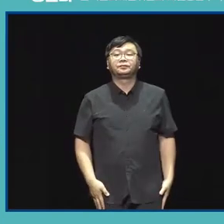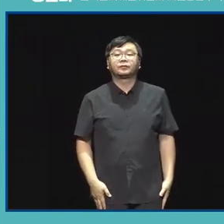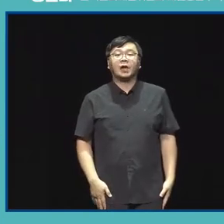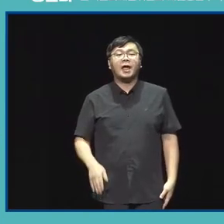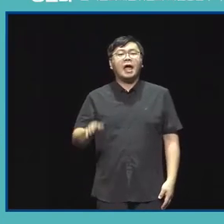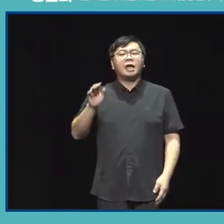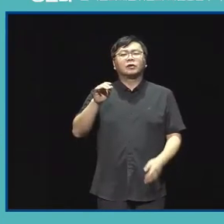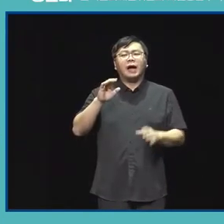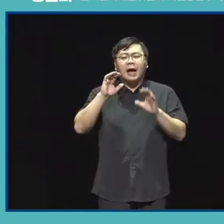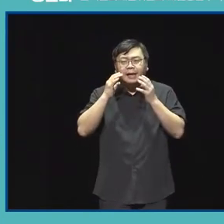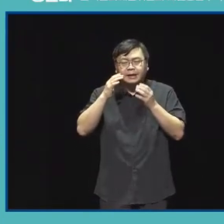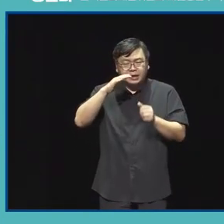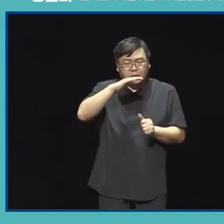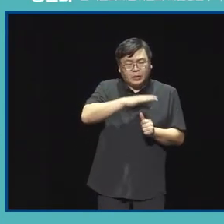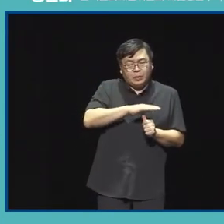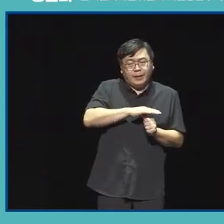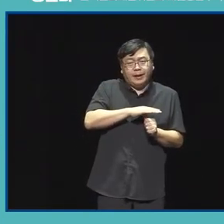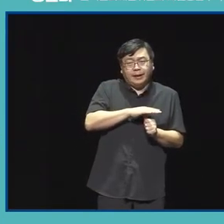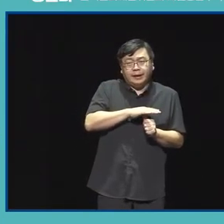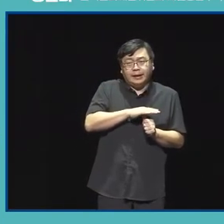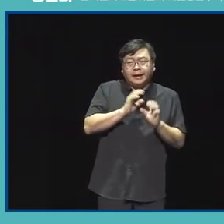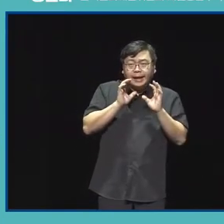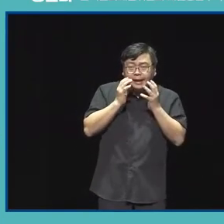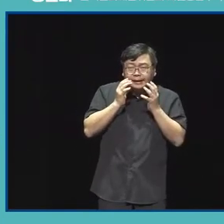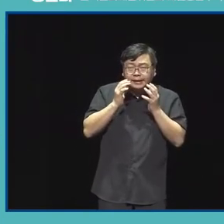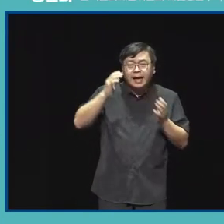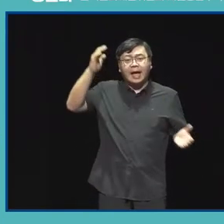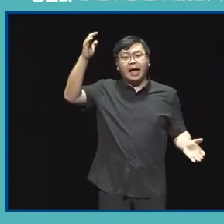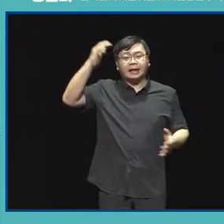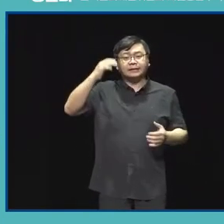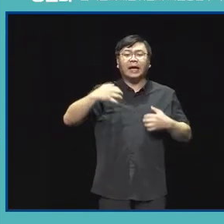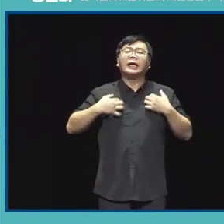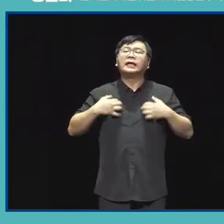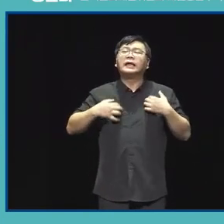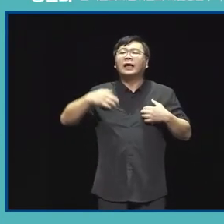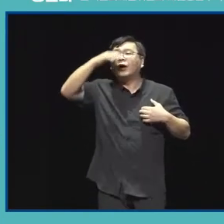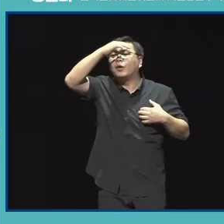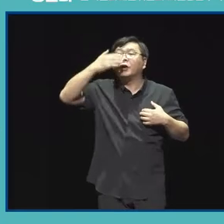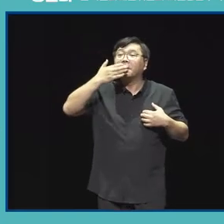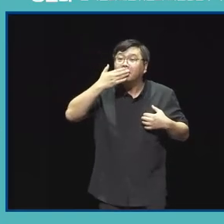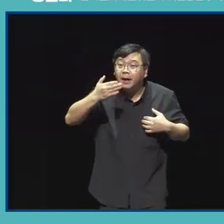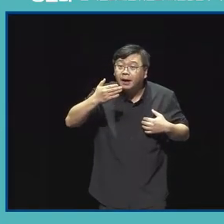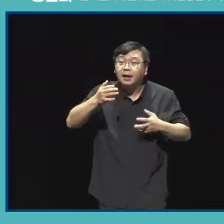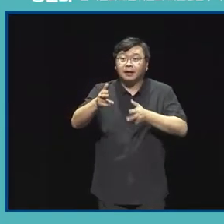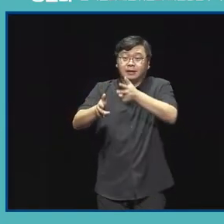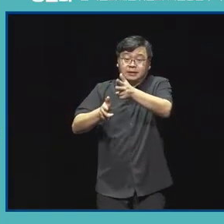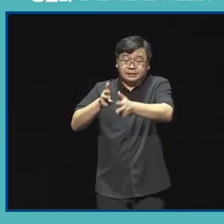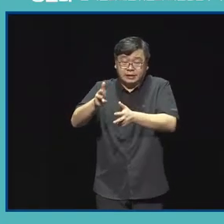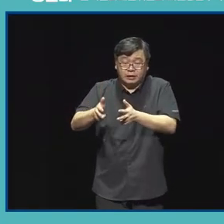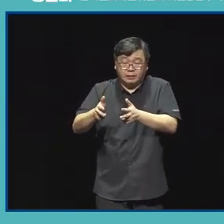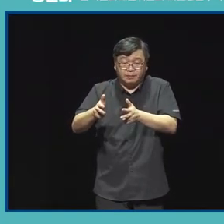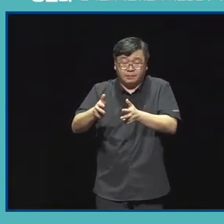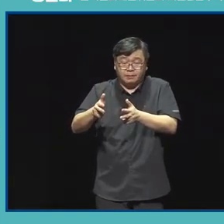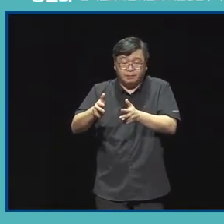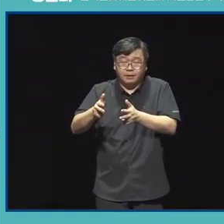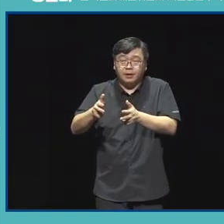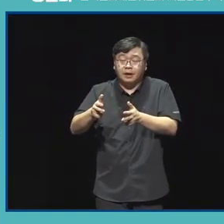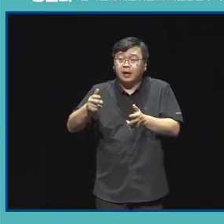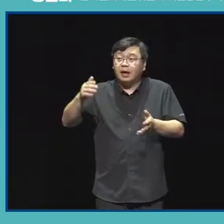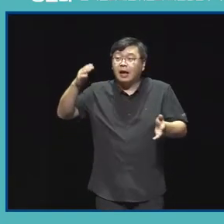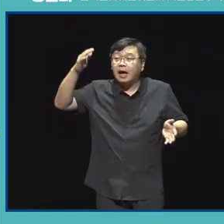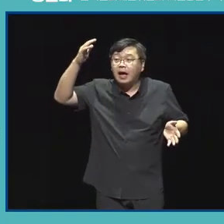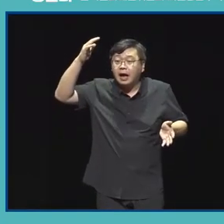미래 세대인 영유아, 어린이 청소년들이 즐길 수 있는 사업, 그러니까 그들에게 적합한 우수한 예술 작품의